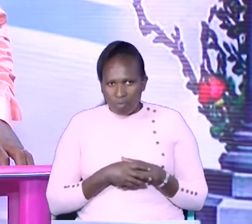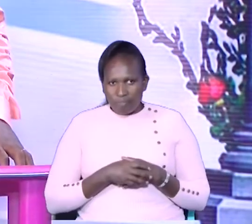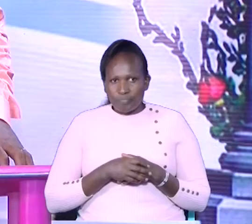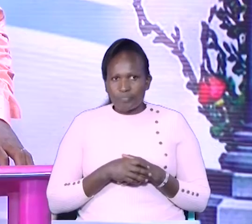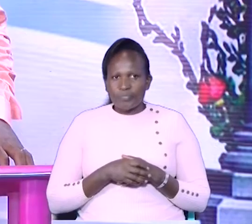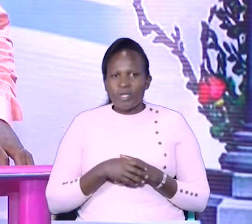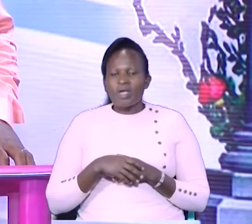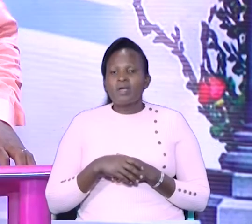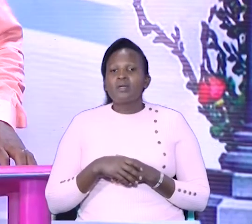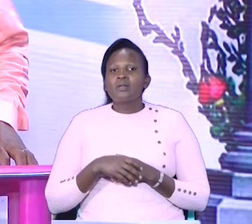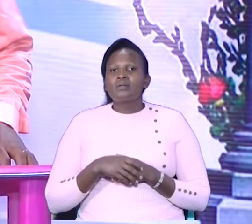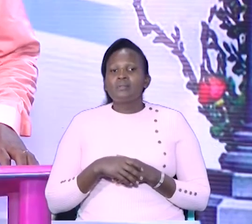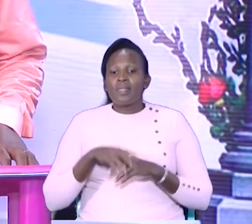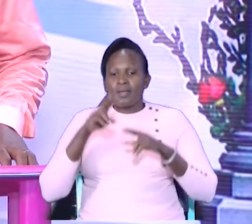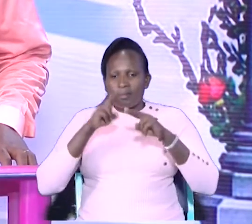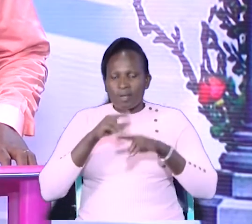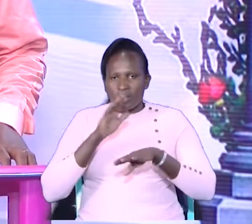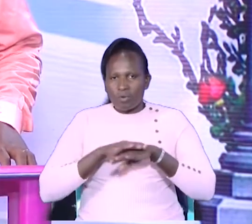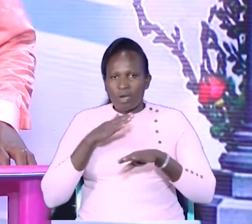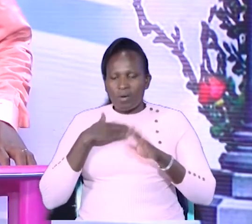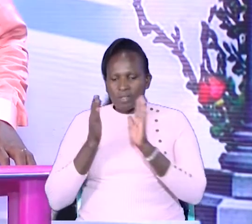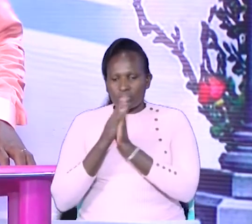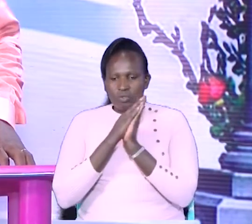field. According to our story,